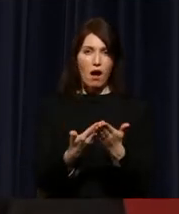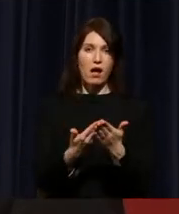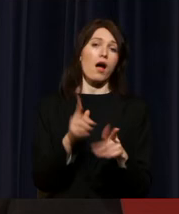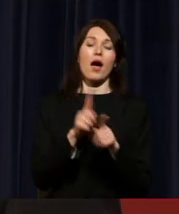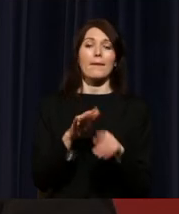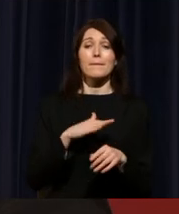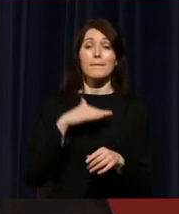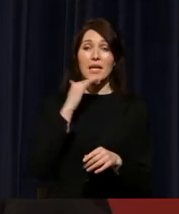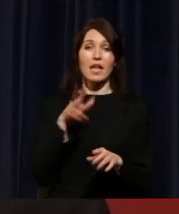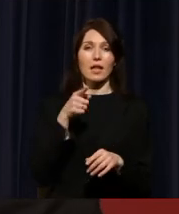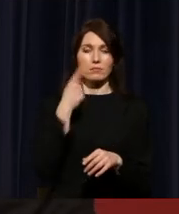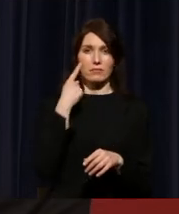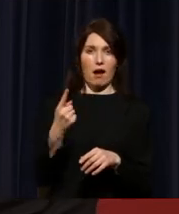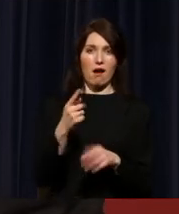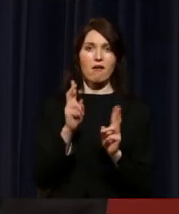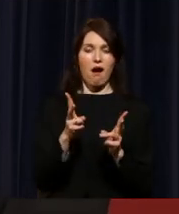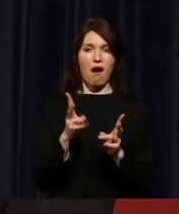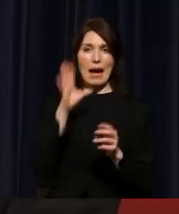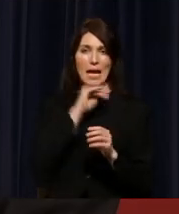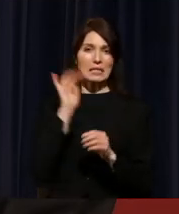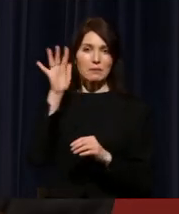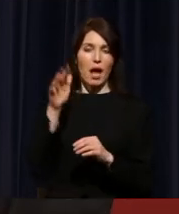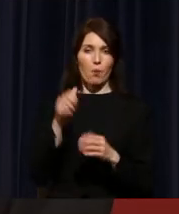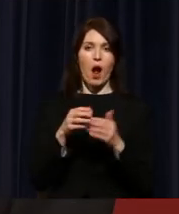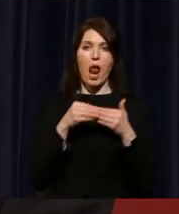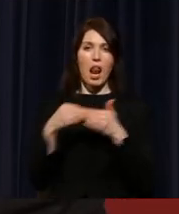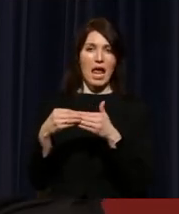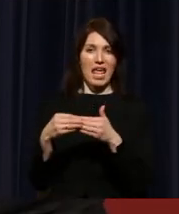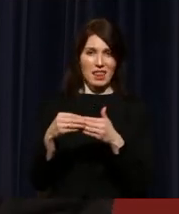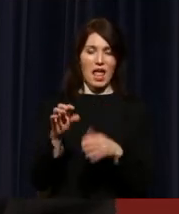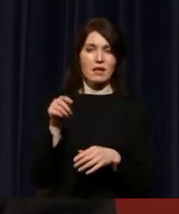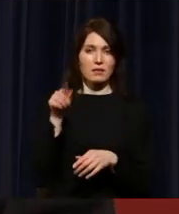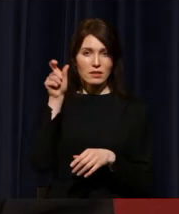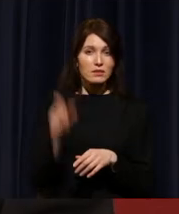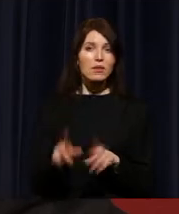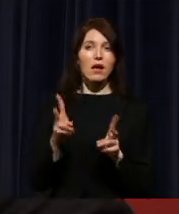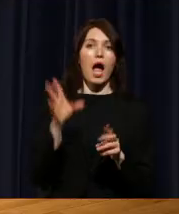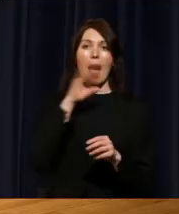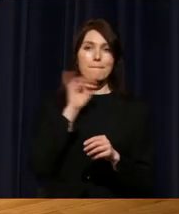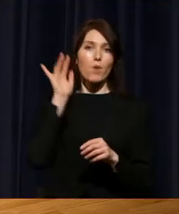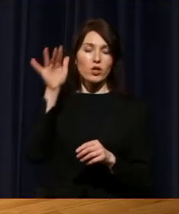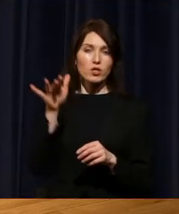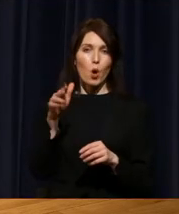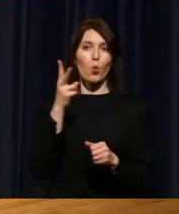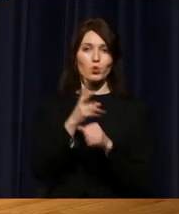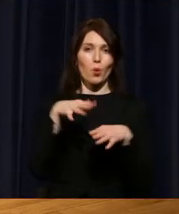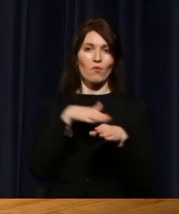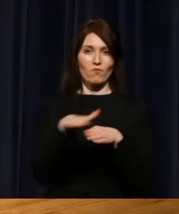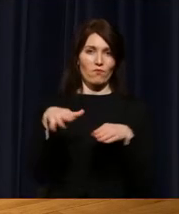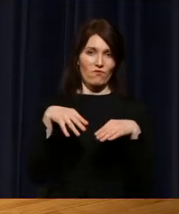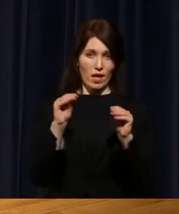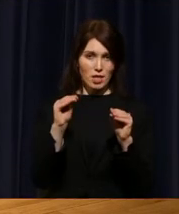pat pietiek, lai tevi ierauga kā potenciālo līderi, kā potenciālo, teiksim, nu, uzdevumu veicēju.